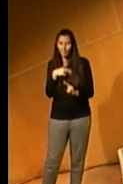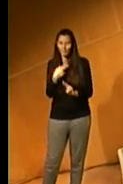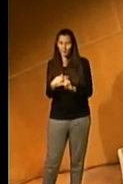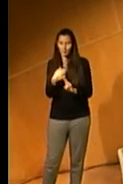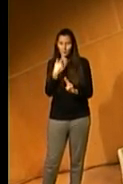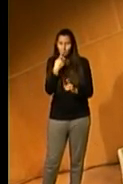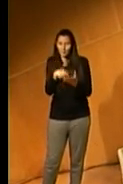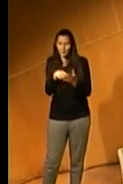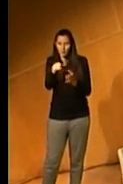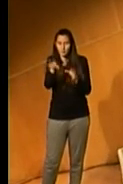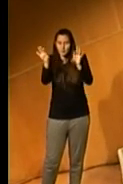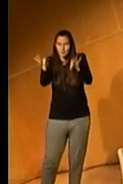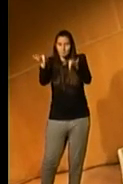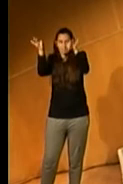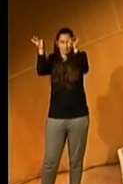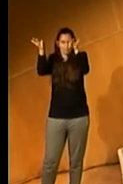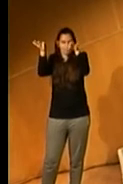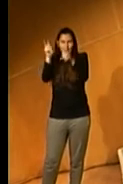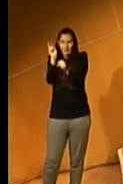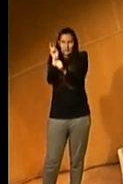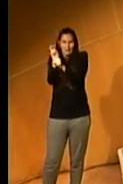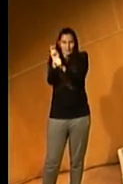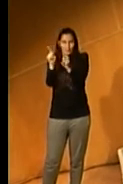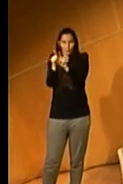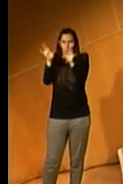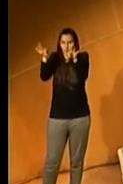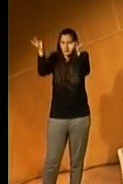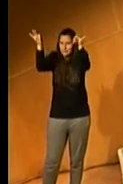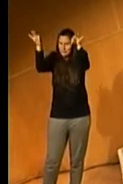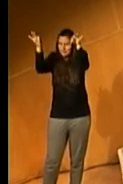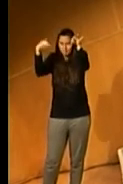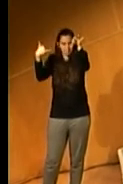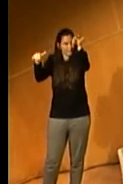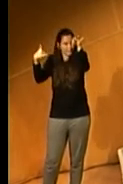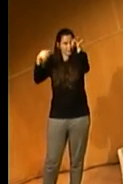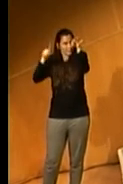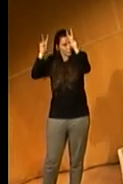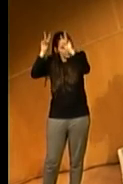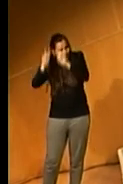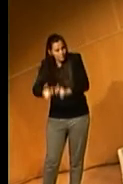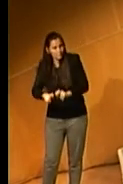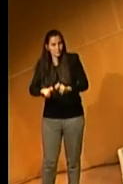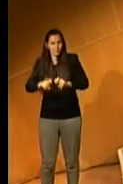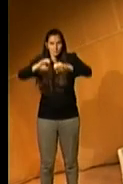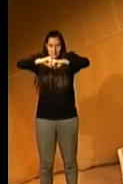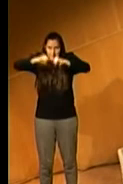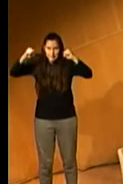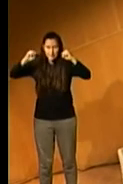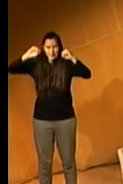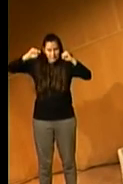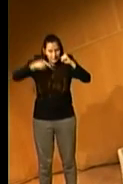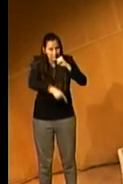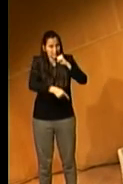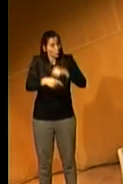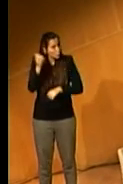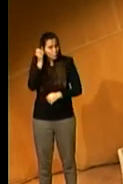laisserai en suspens comme un trésor à creuser et à fouiller un peu tous les